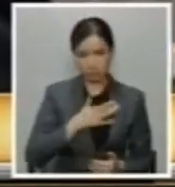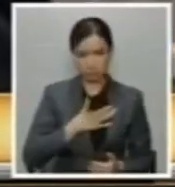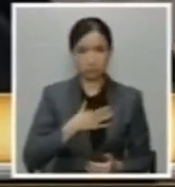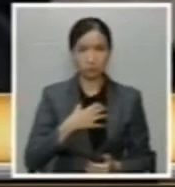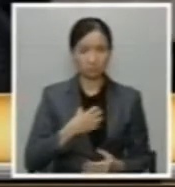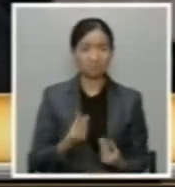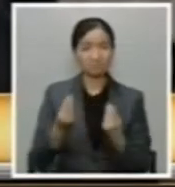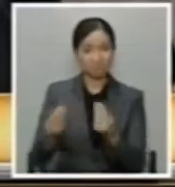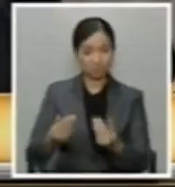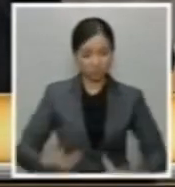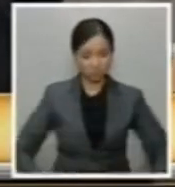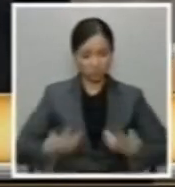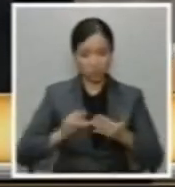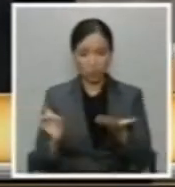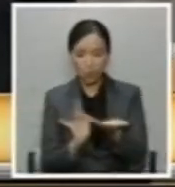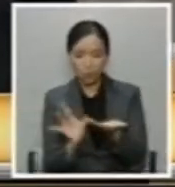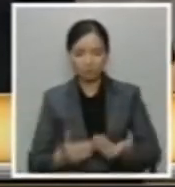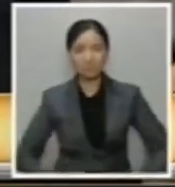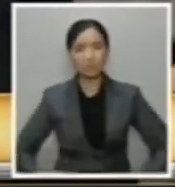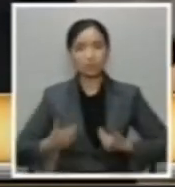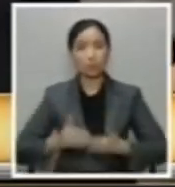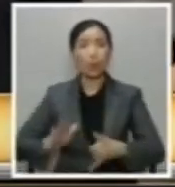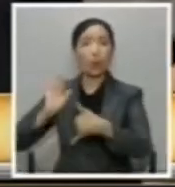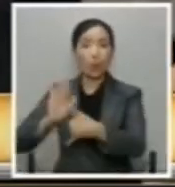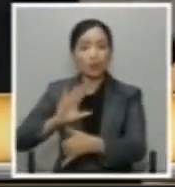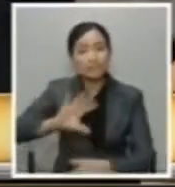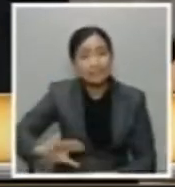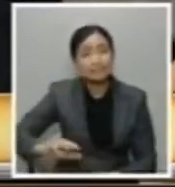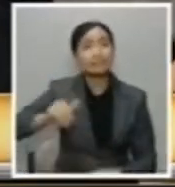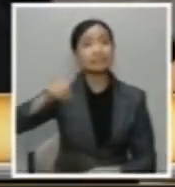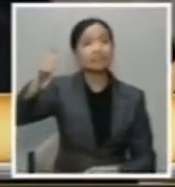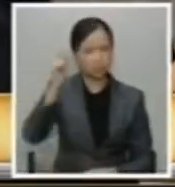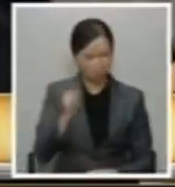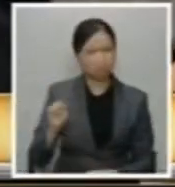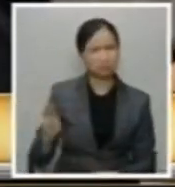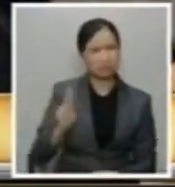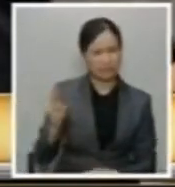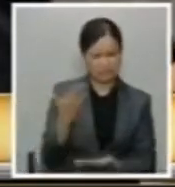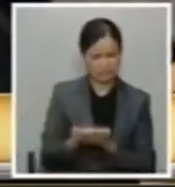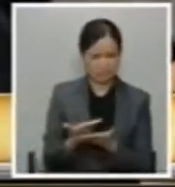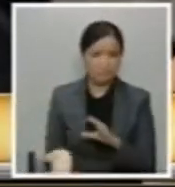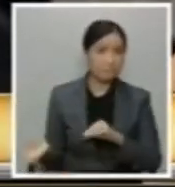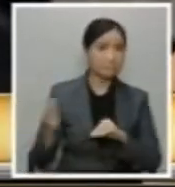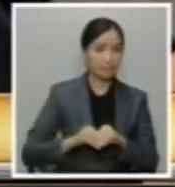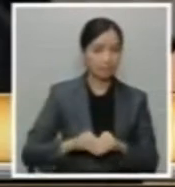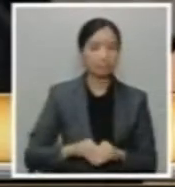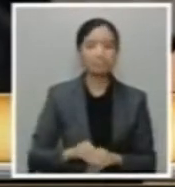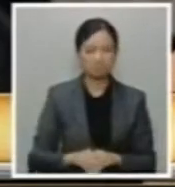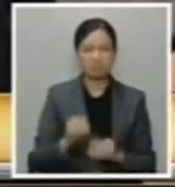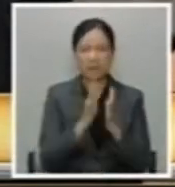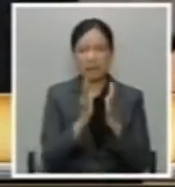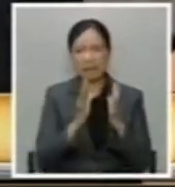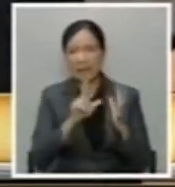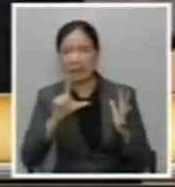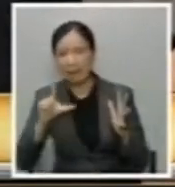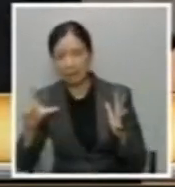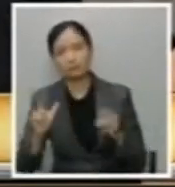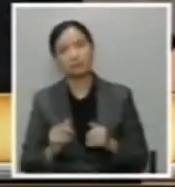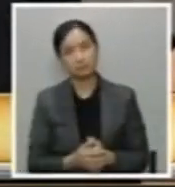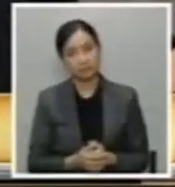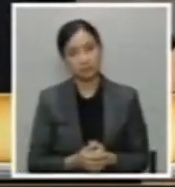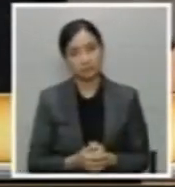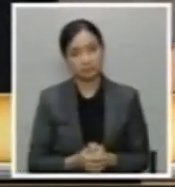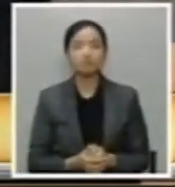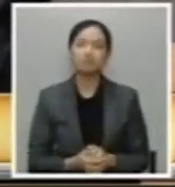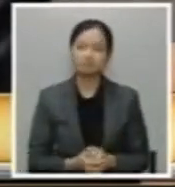องการให้ชีวิตคุณภาพชีวิตของผู้ที่วัยเกษียณดีขึ้นเนี่ยเราต้องใช้เงินเพิ่มขึ้นอีกเป็นหลักหลายล้านล้านบาท